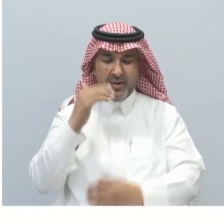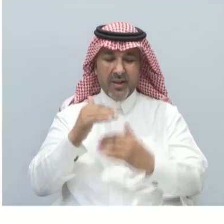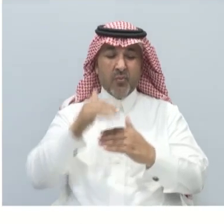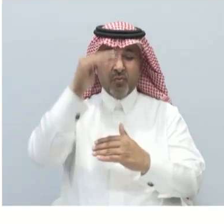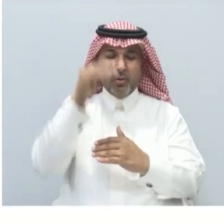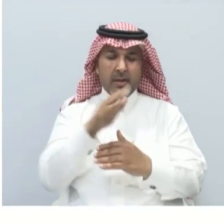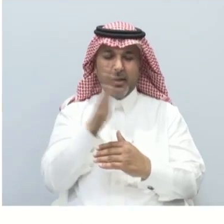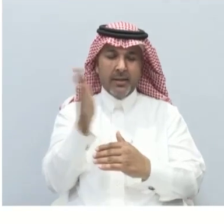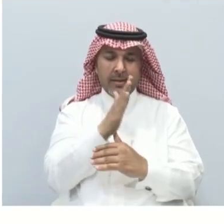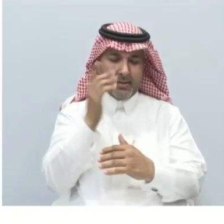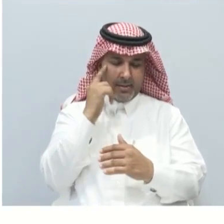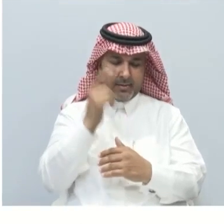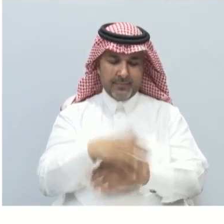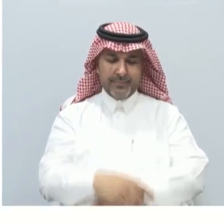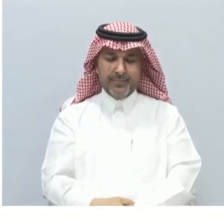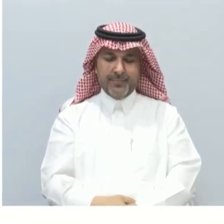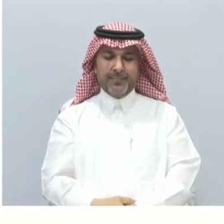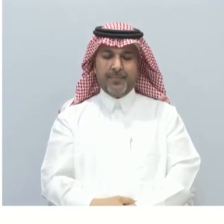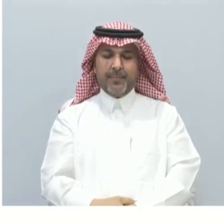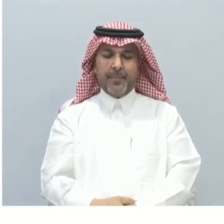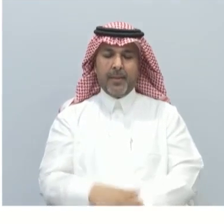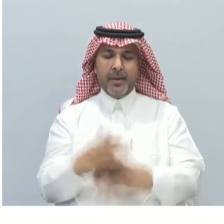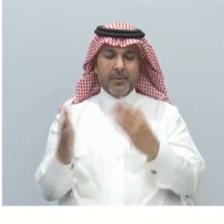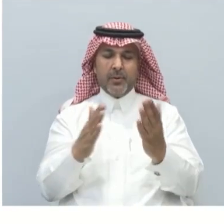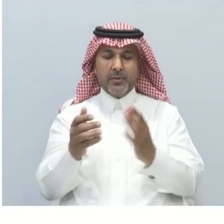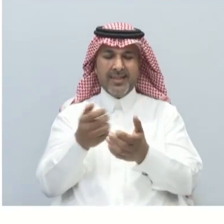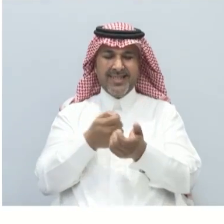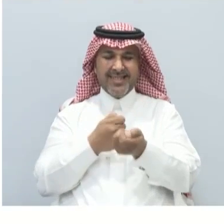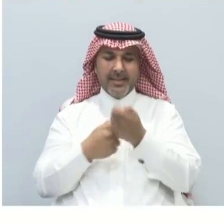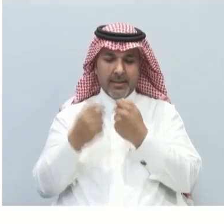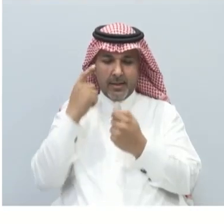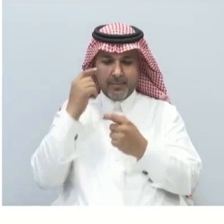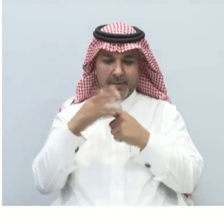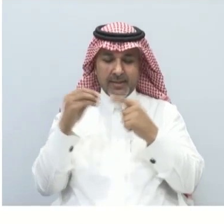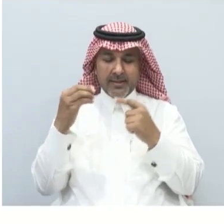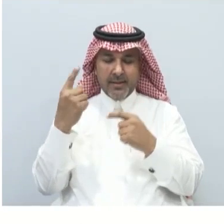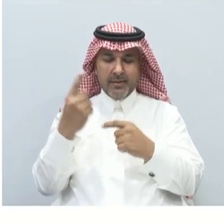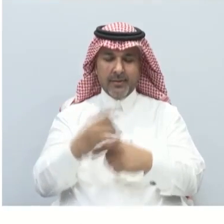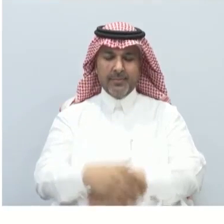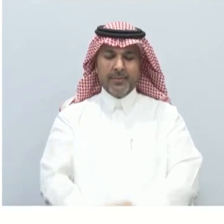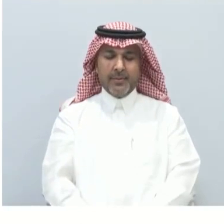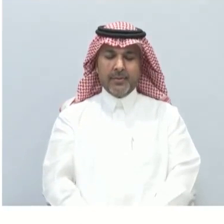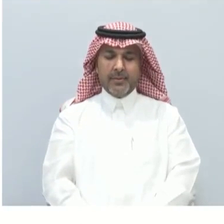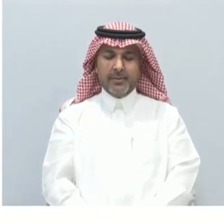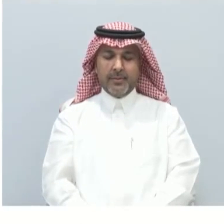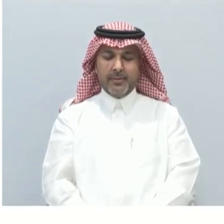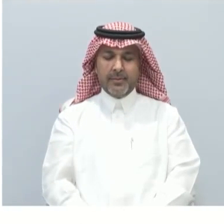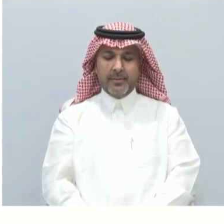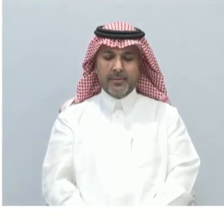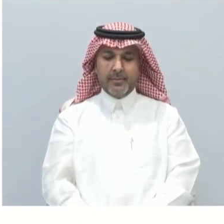اول شيء انسحاب نحو اليمين بمقدار واحد